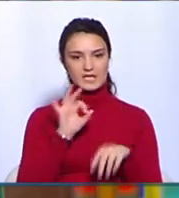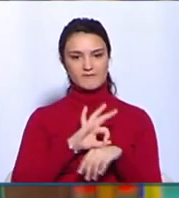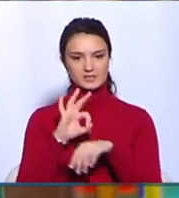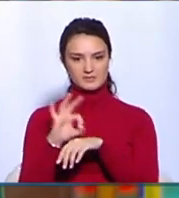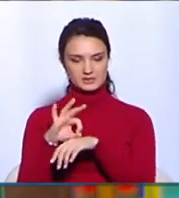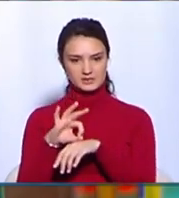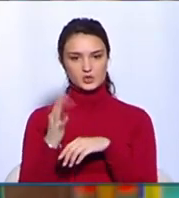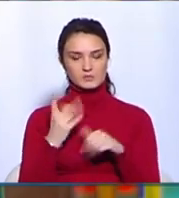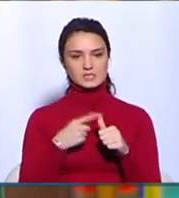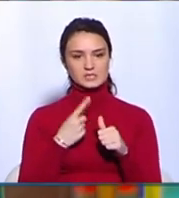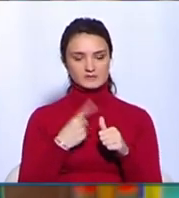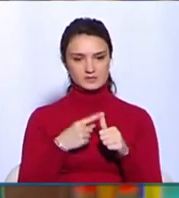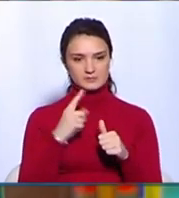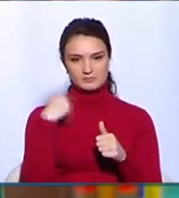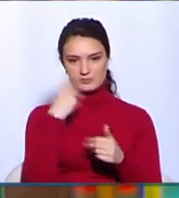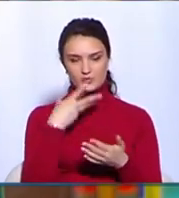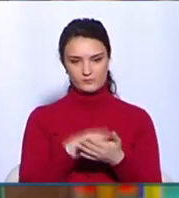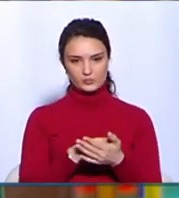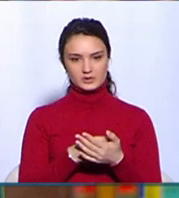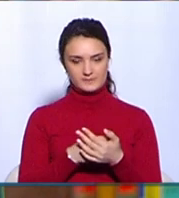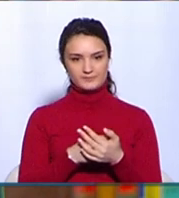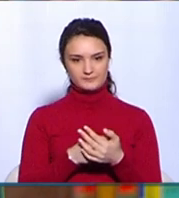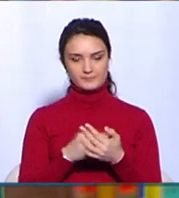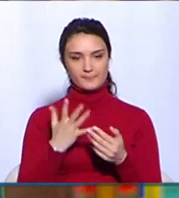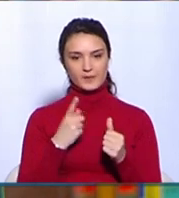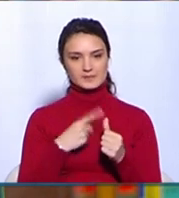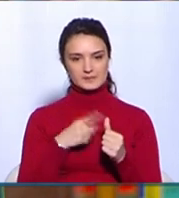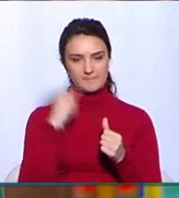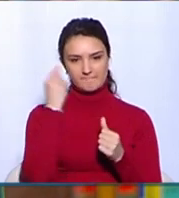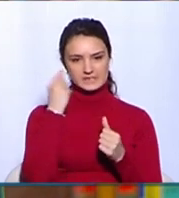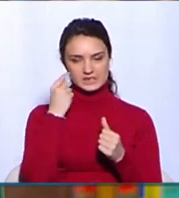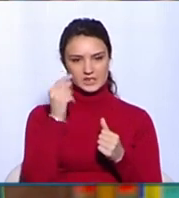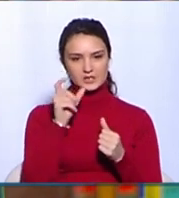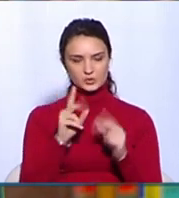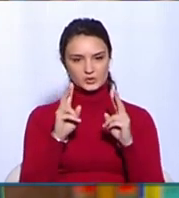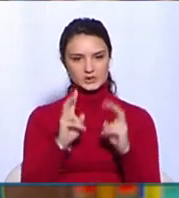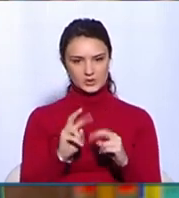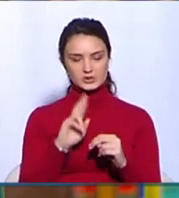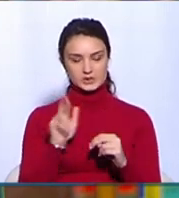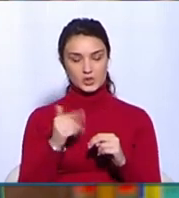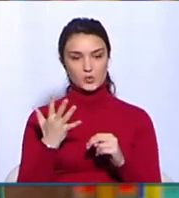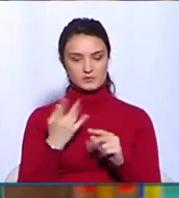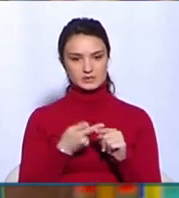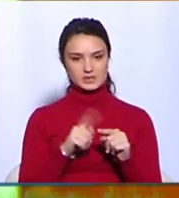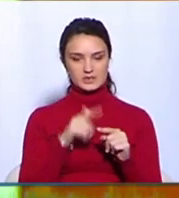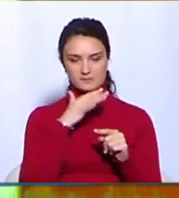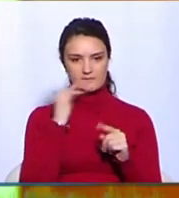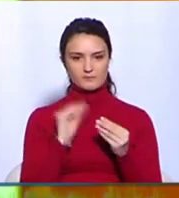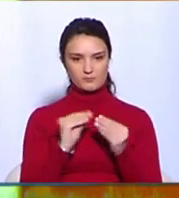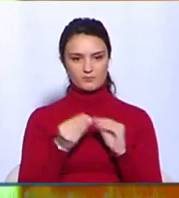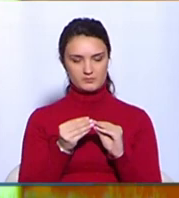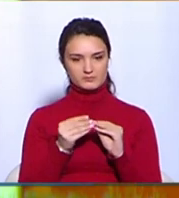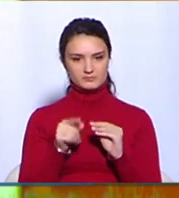პათოლოგიაზე, რომელსაც ქვია პიროვნული აშლილობა, რომელიც არის ფსიქიატრიული დიაგნოზი და რომელიც ძალიან ბევრი